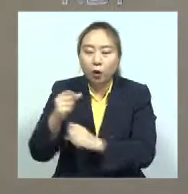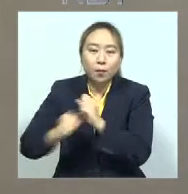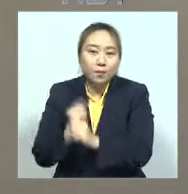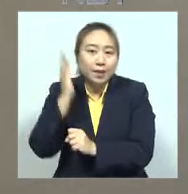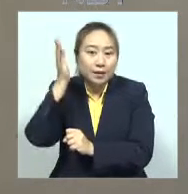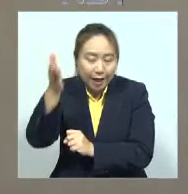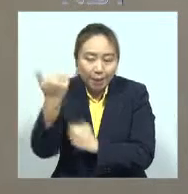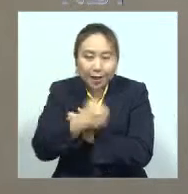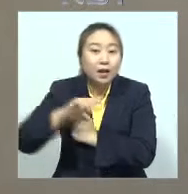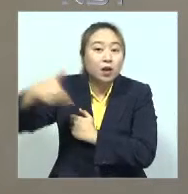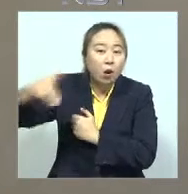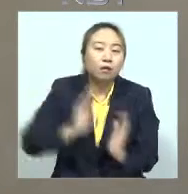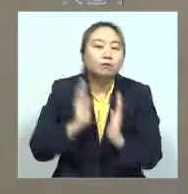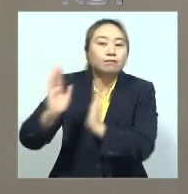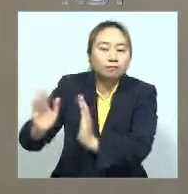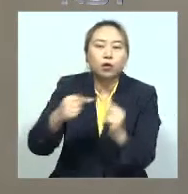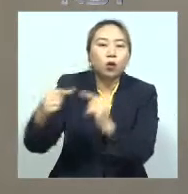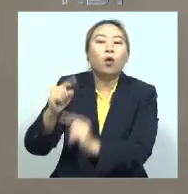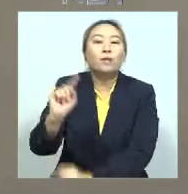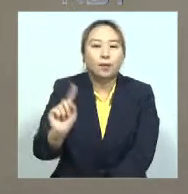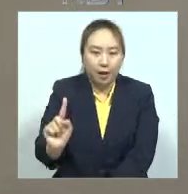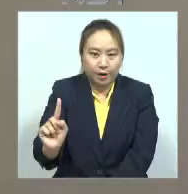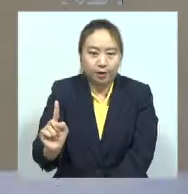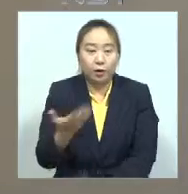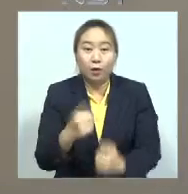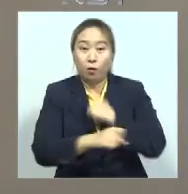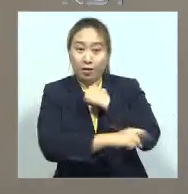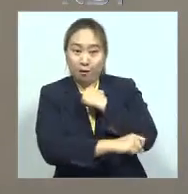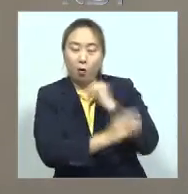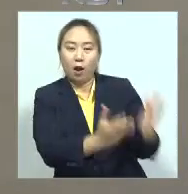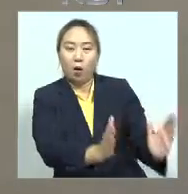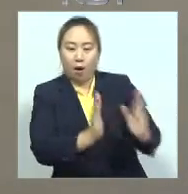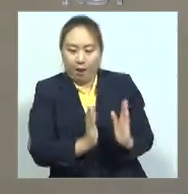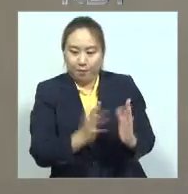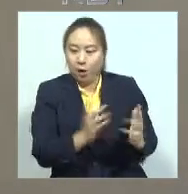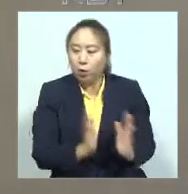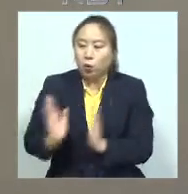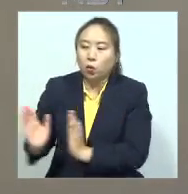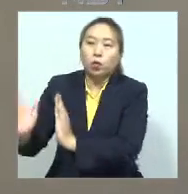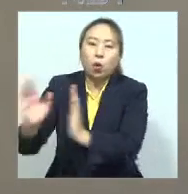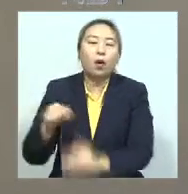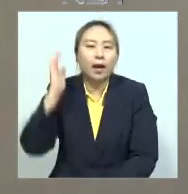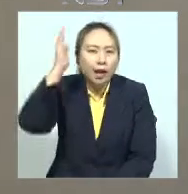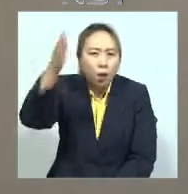นของประเทศอื่นต่อไปในอนาคตอย่างไรเหมือนที่เรารับมาจากสิงคโปร์นั่นแหละนี่แหละคืออนาคตของเรานะ